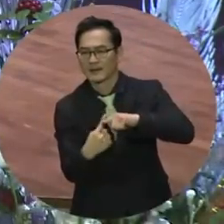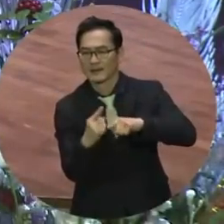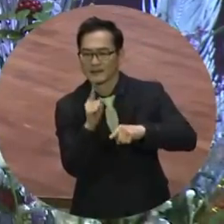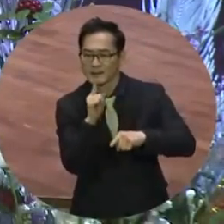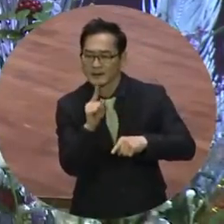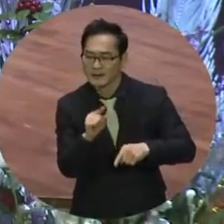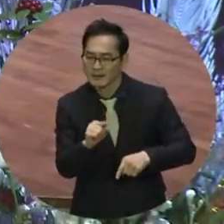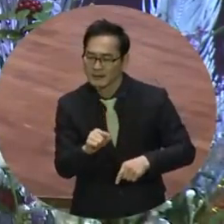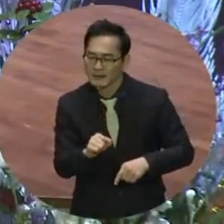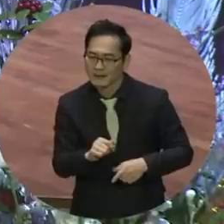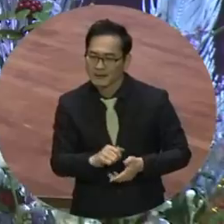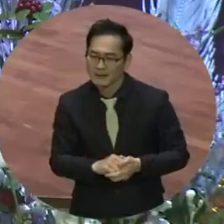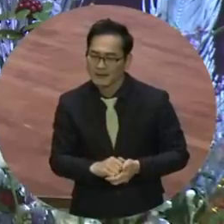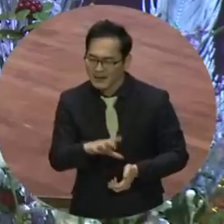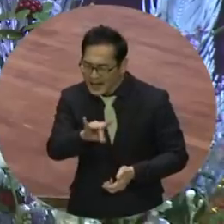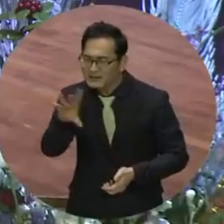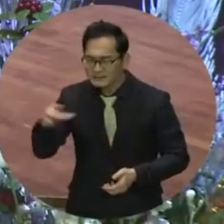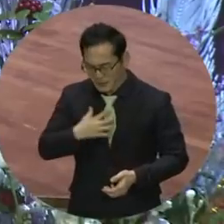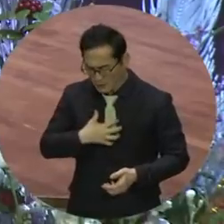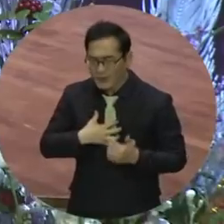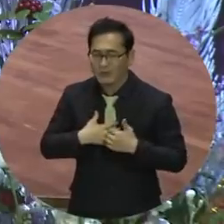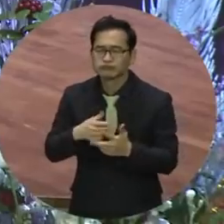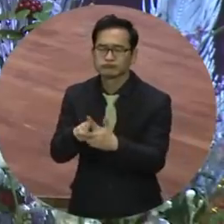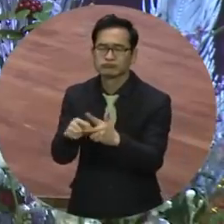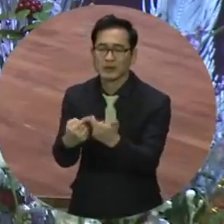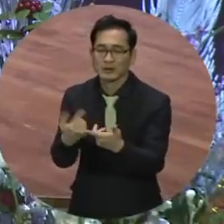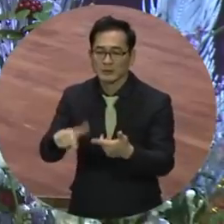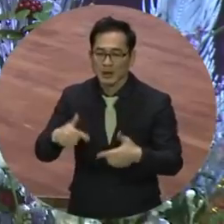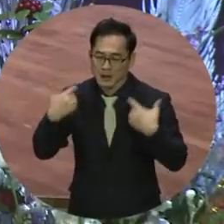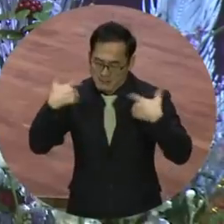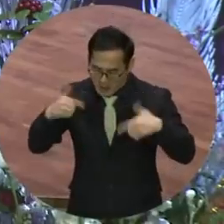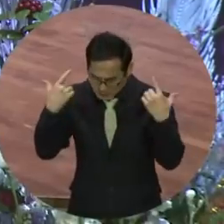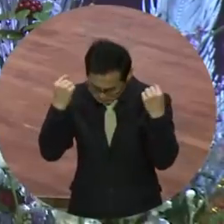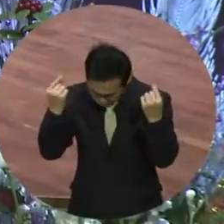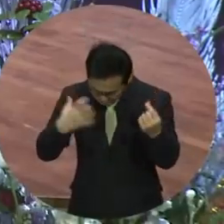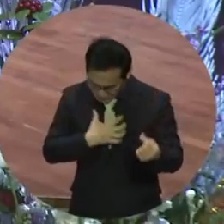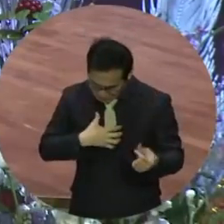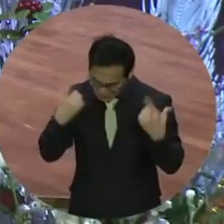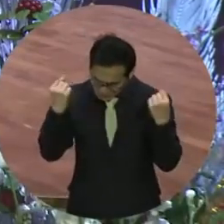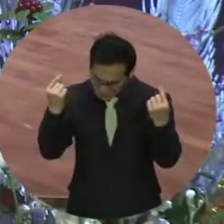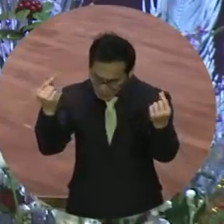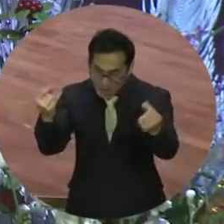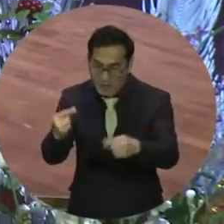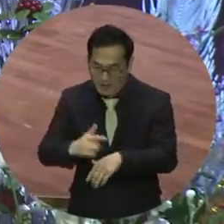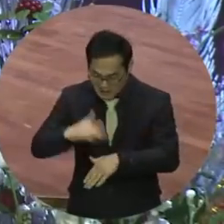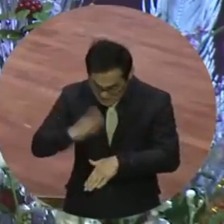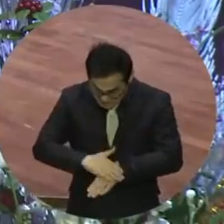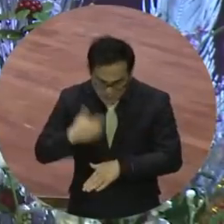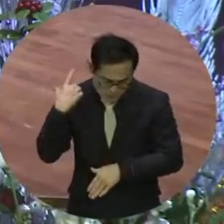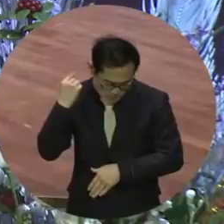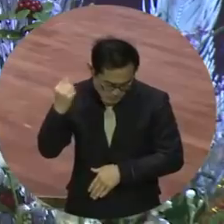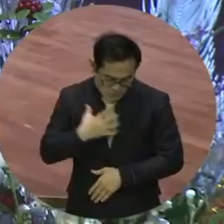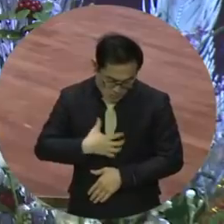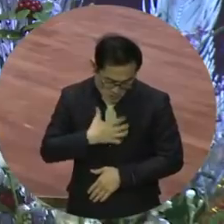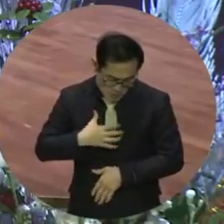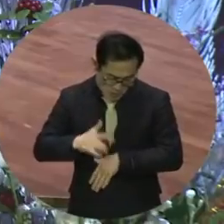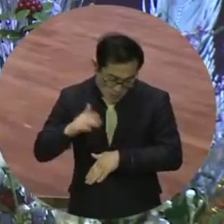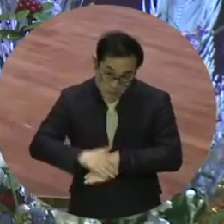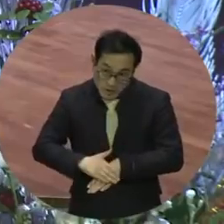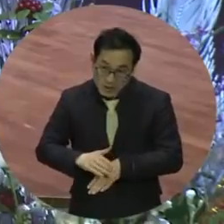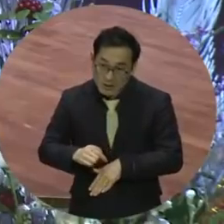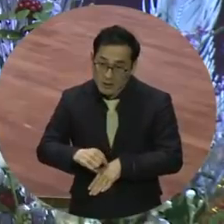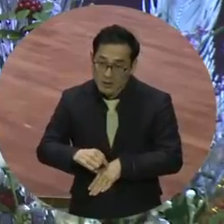막 그렇게 순간적으로 할 수 있지만 염려를 계속하나, 다시 말해서 체질이 염려 체질이다.